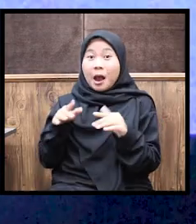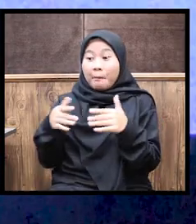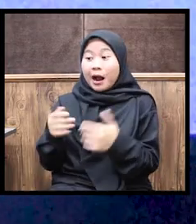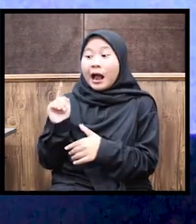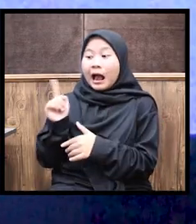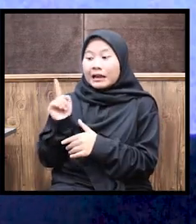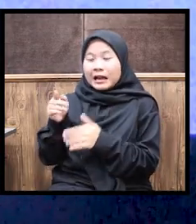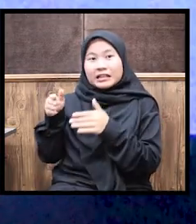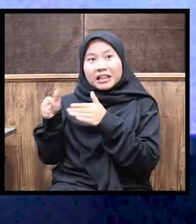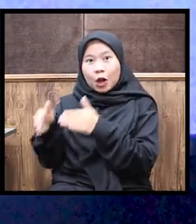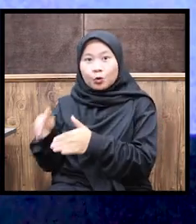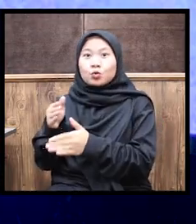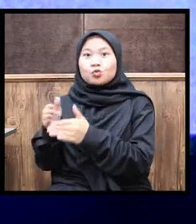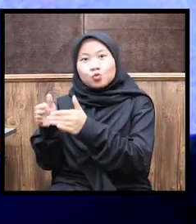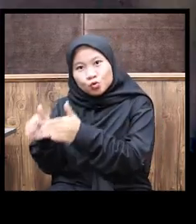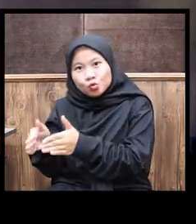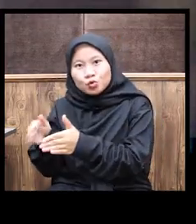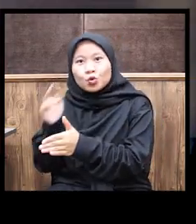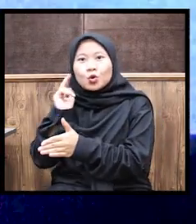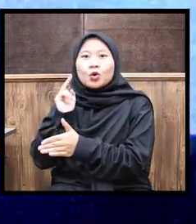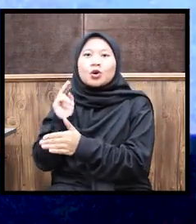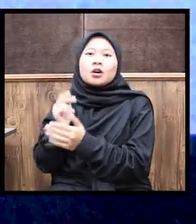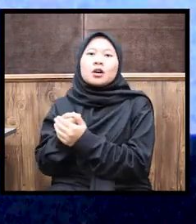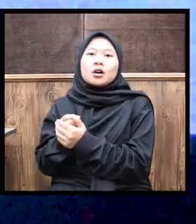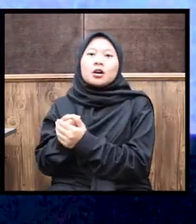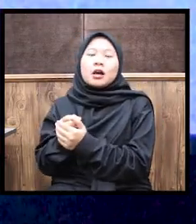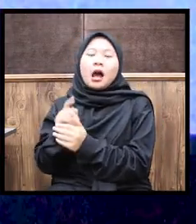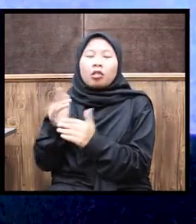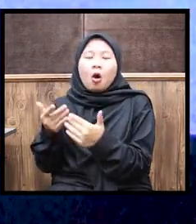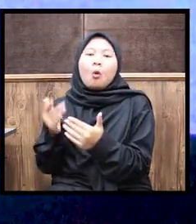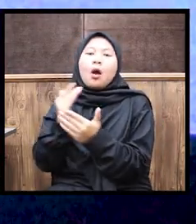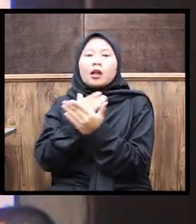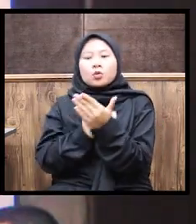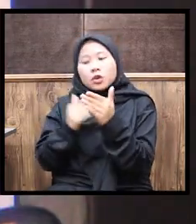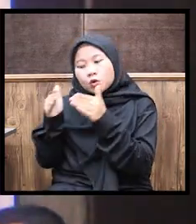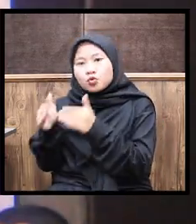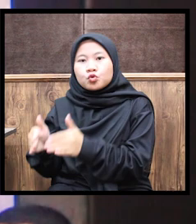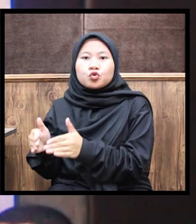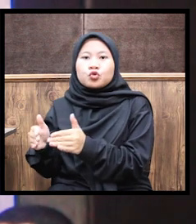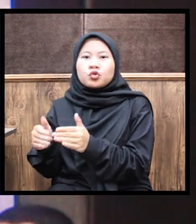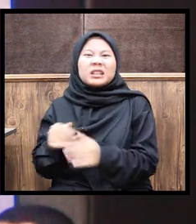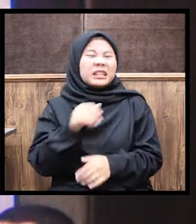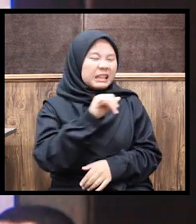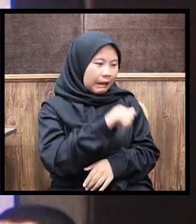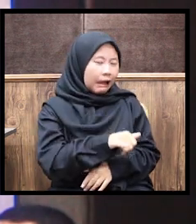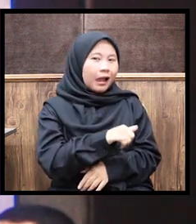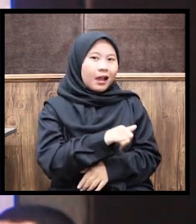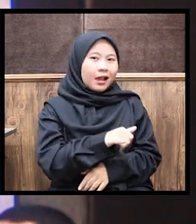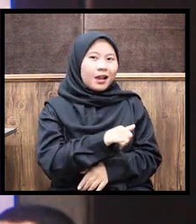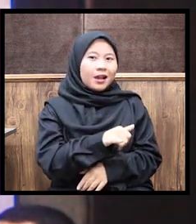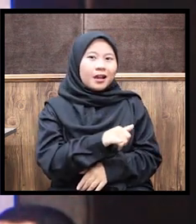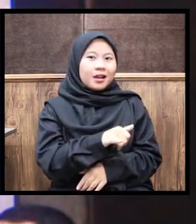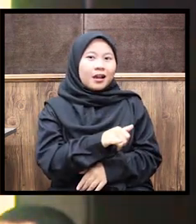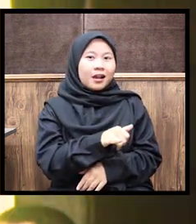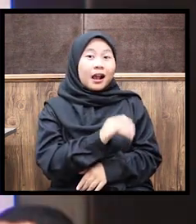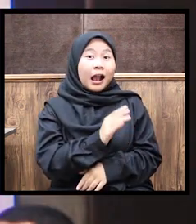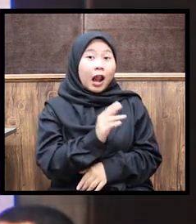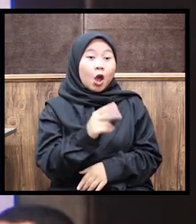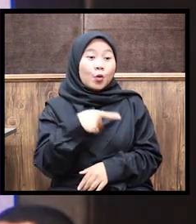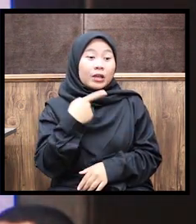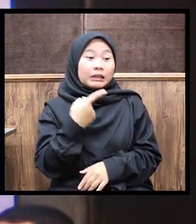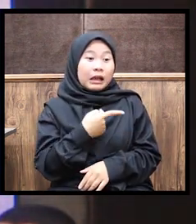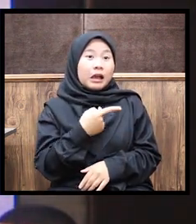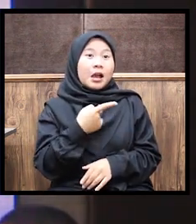luar itu kan ada betul ada regulasi yang betul menguatkan itu ya Pak ya i ya memang ee kalau kita bicara